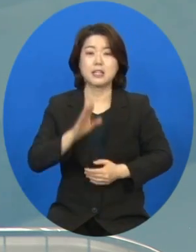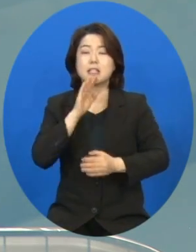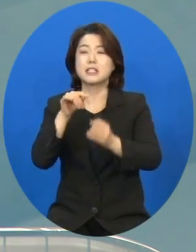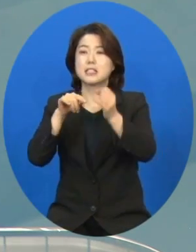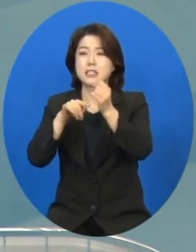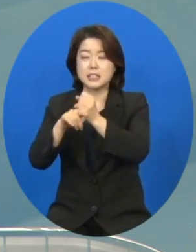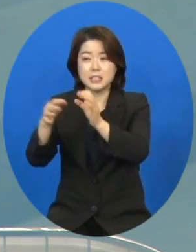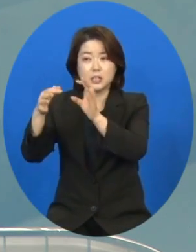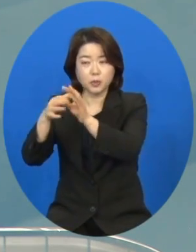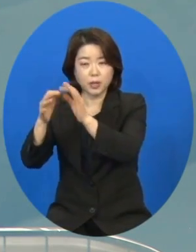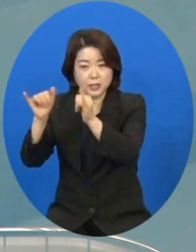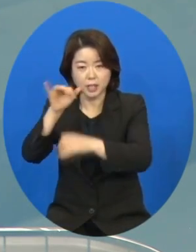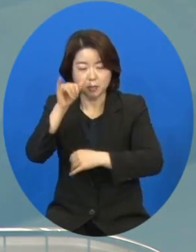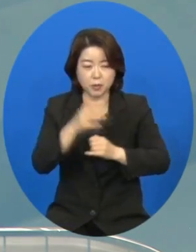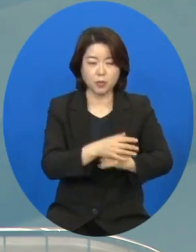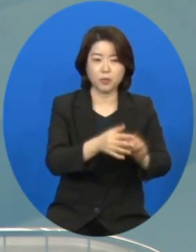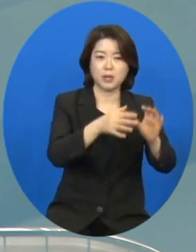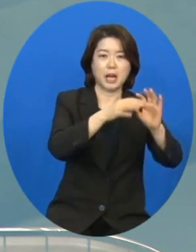않은 사람이 있어요.